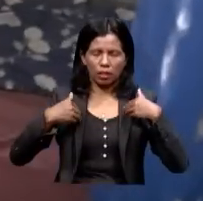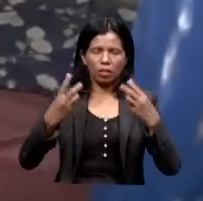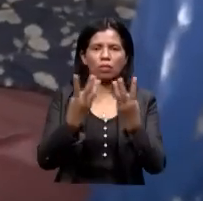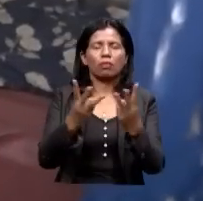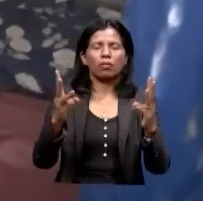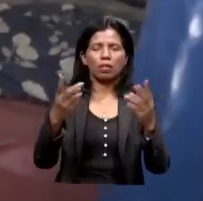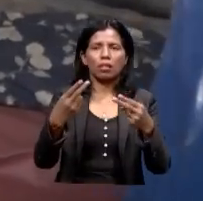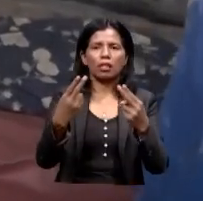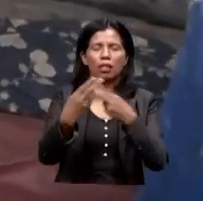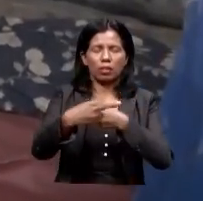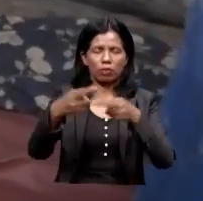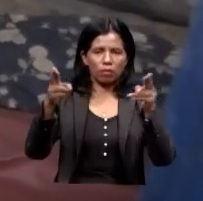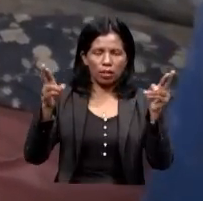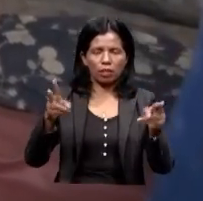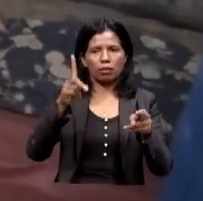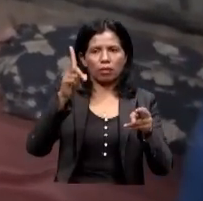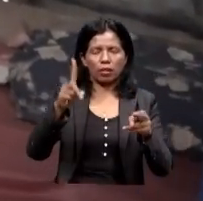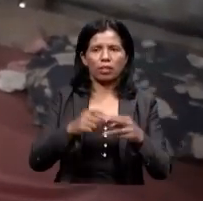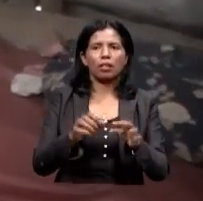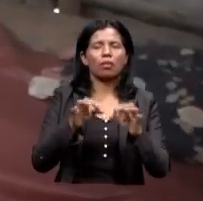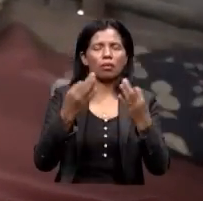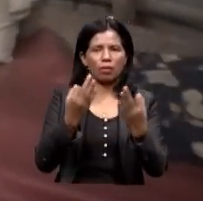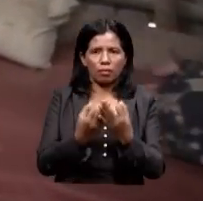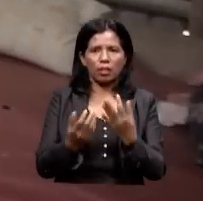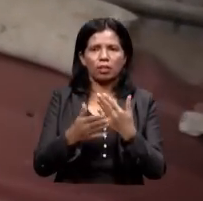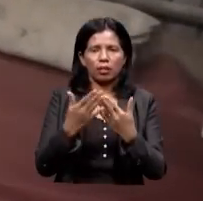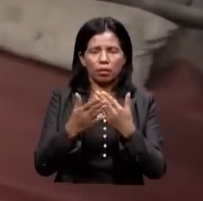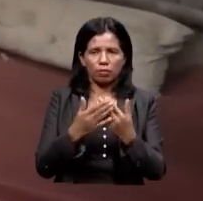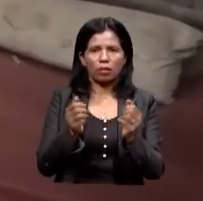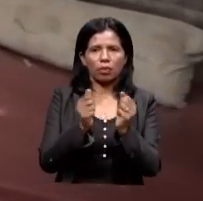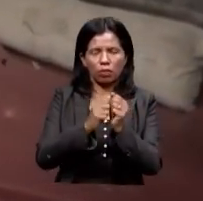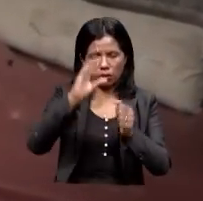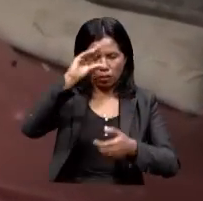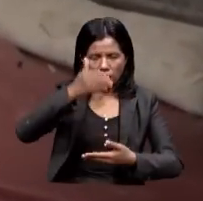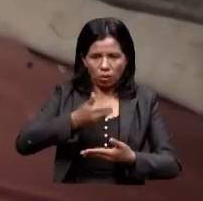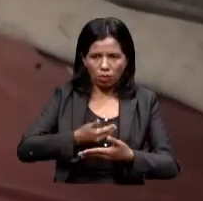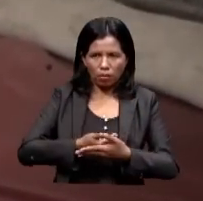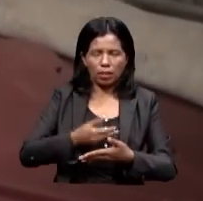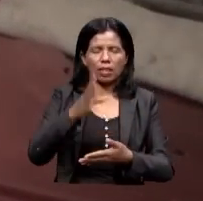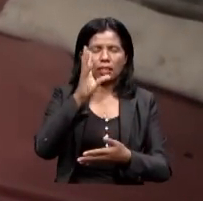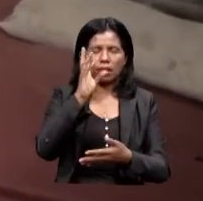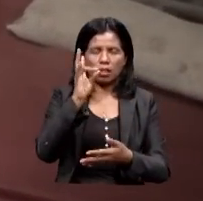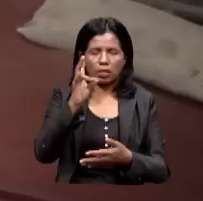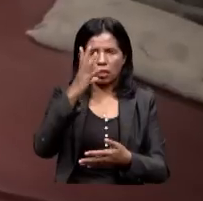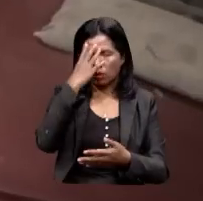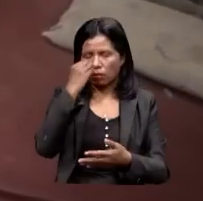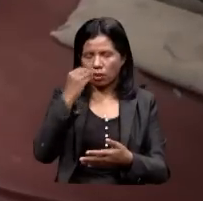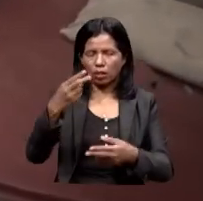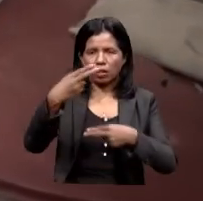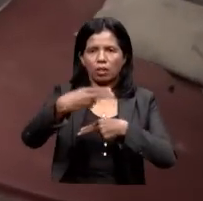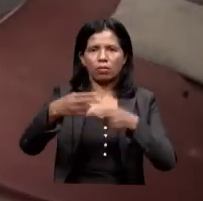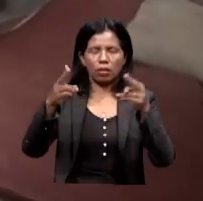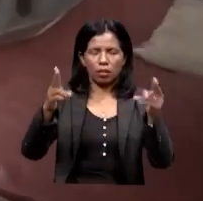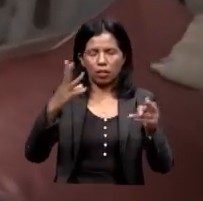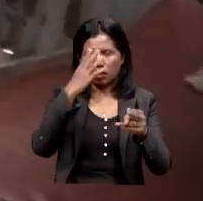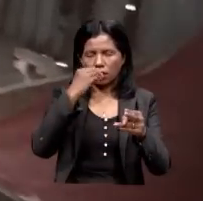ho varanda. Nune, familia simples ida ne ho ne oang na yitu toba det ia kwarto ida tau